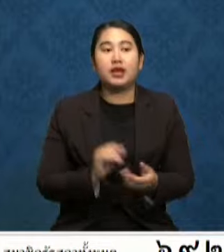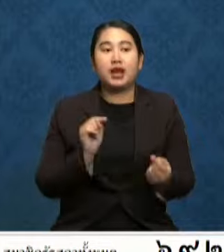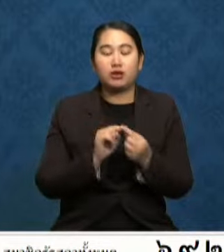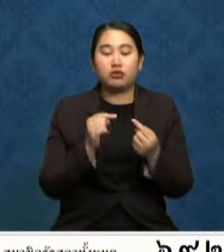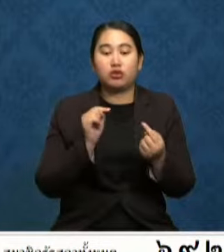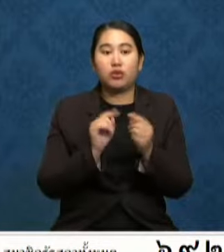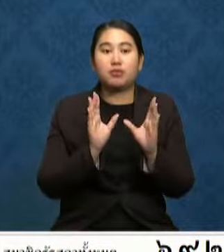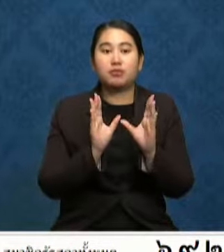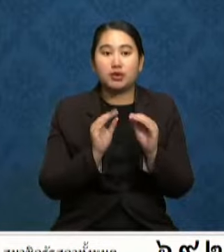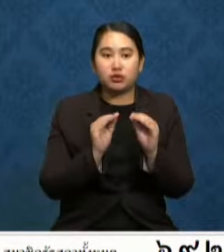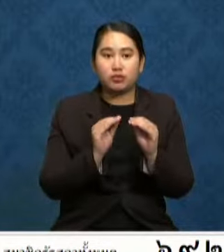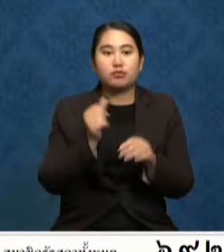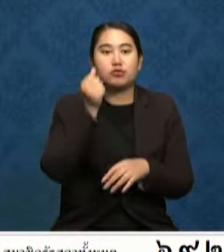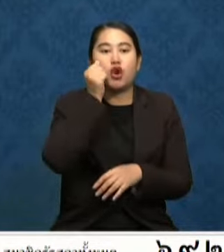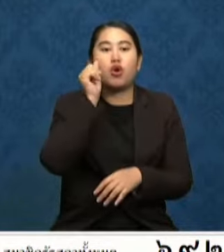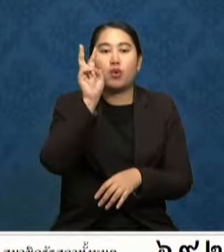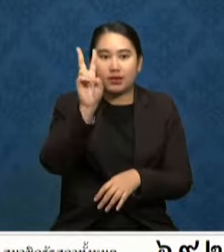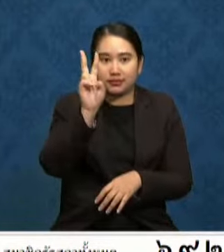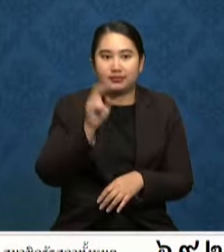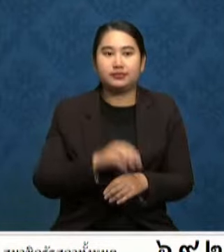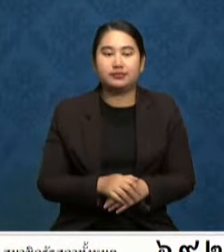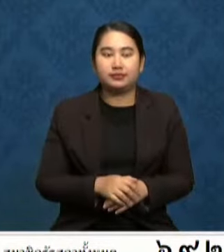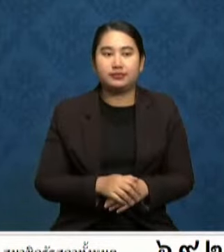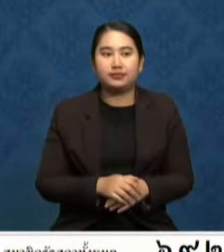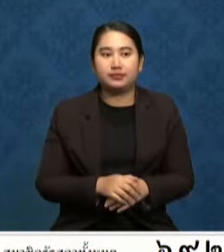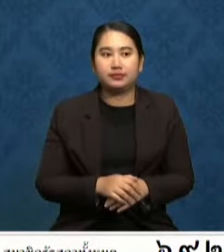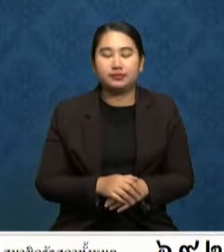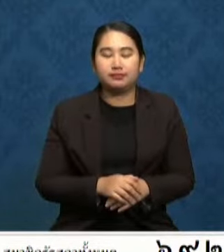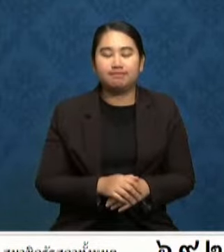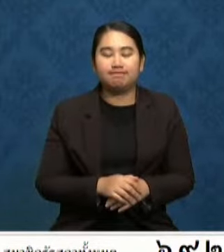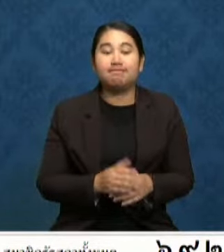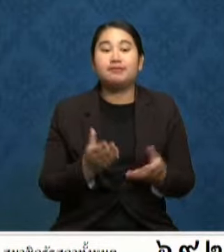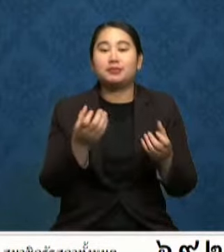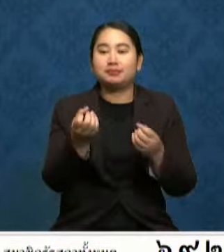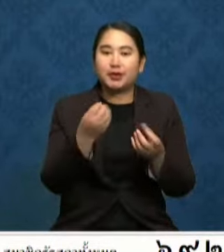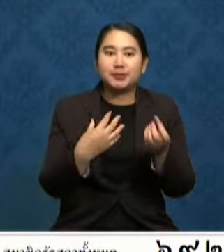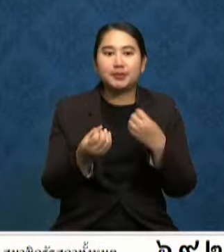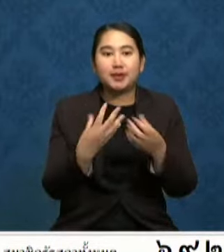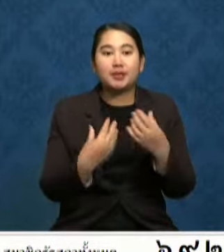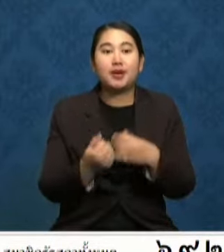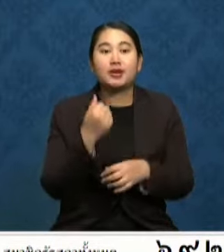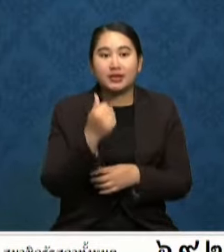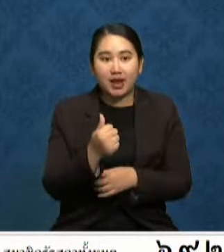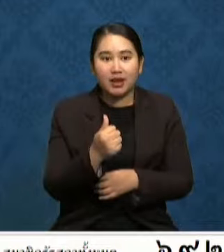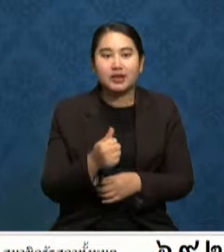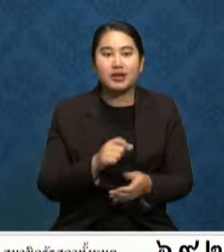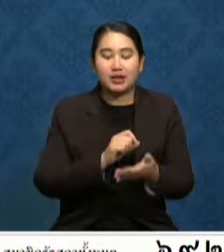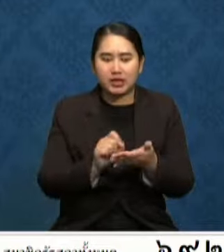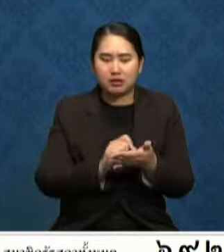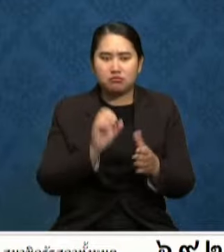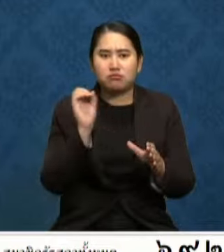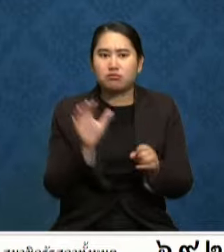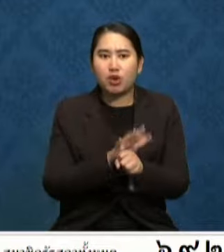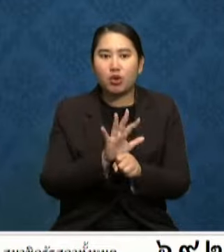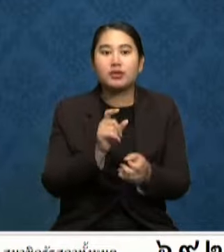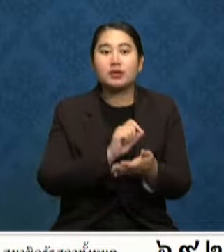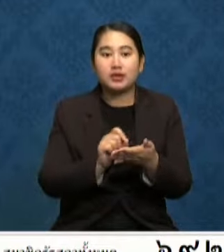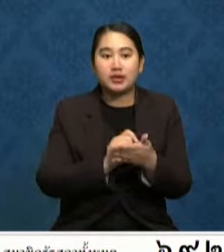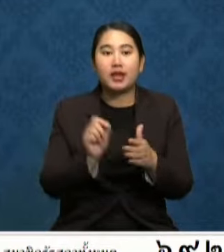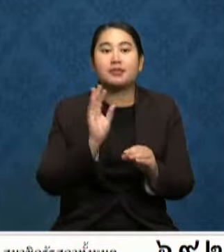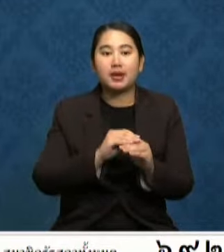ของสัภา ก็คือ 2 วนท่านก็เติมได้ตรงไหนกเขีนไม่ครบ ก็เติม